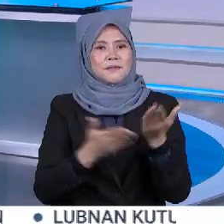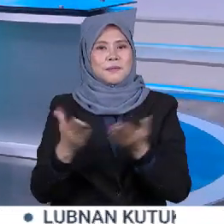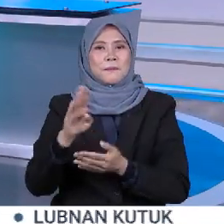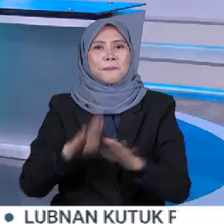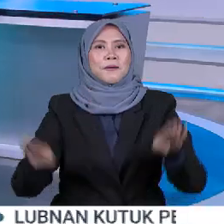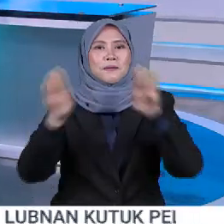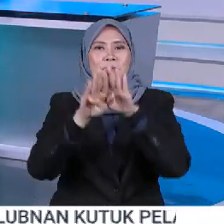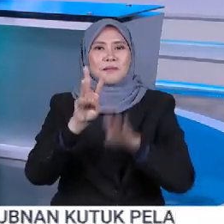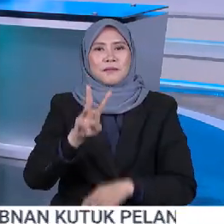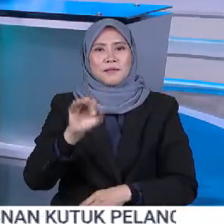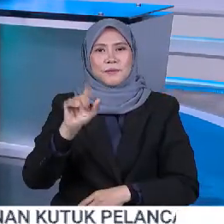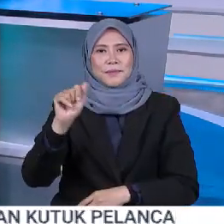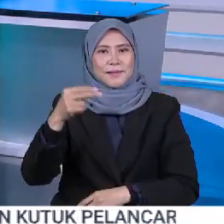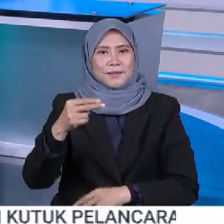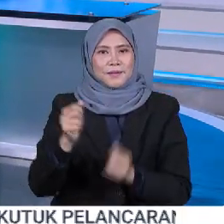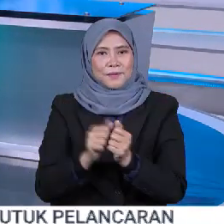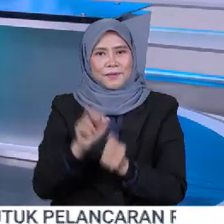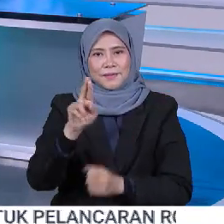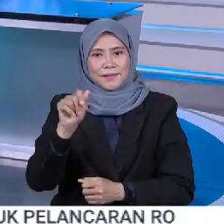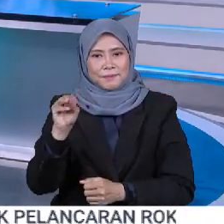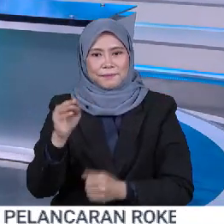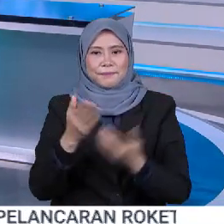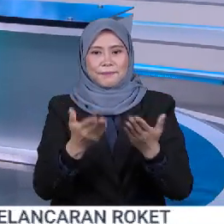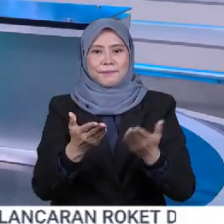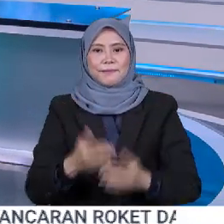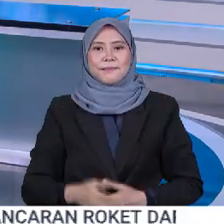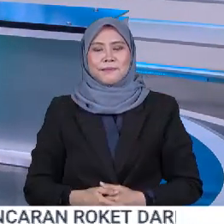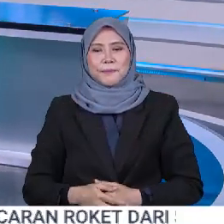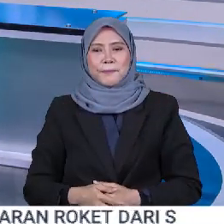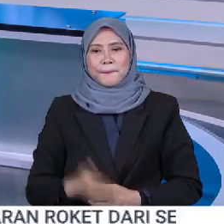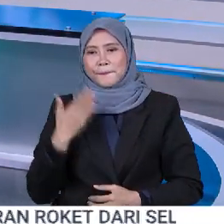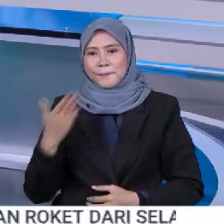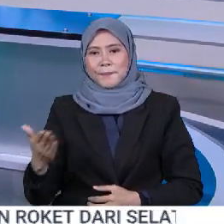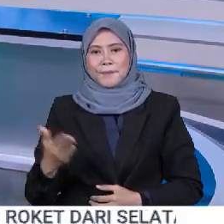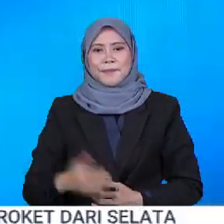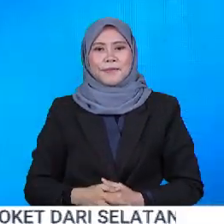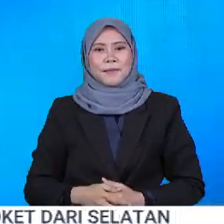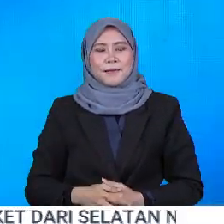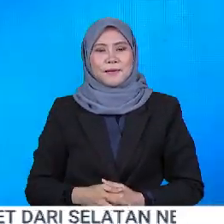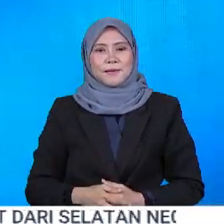berita wilayah bersama Sahih di Angkasa Puri. Sahih, silakan. Baik, terima kasih, Anne.